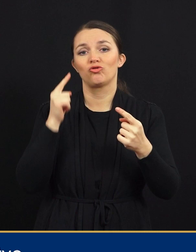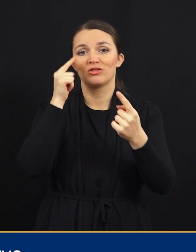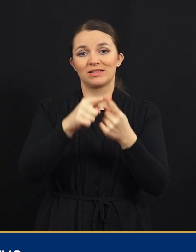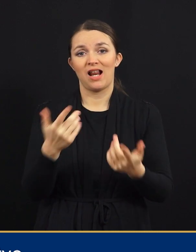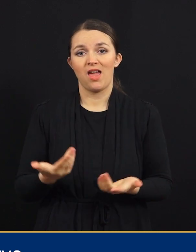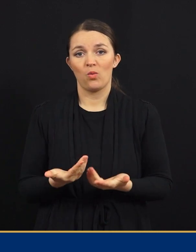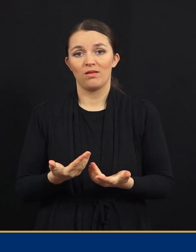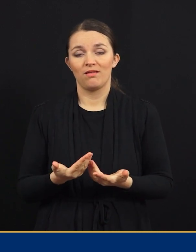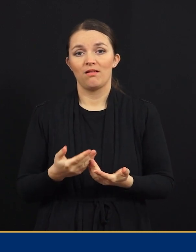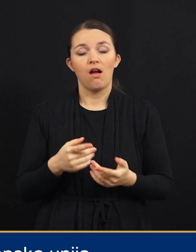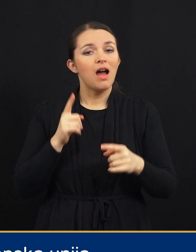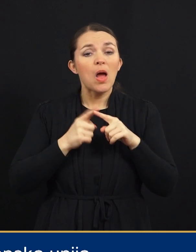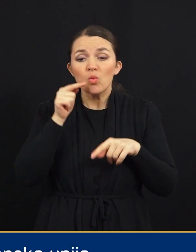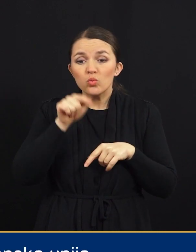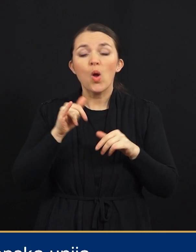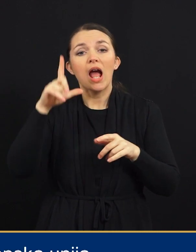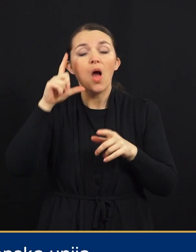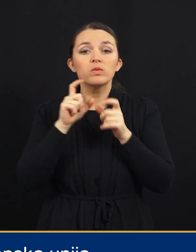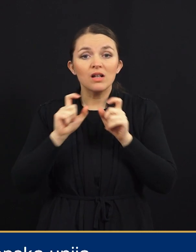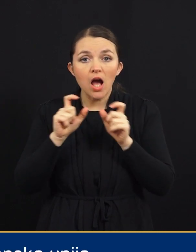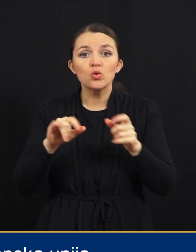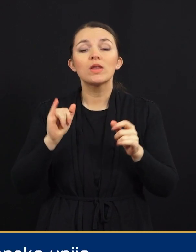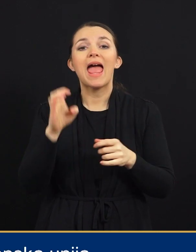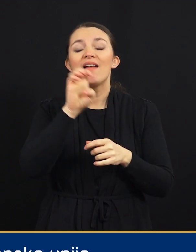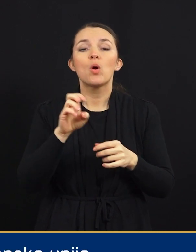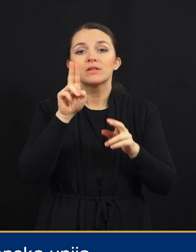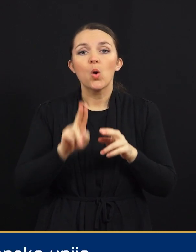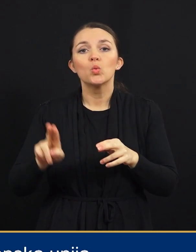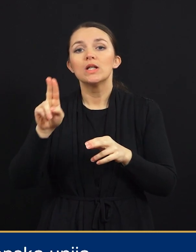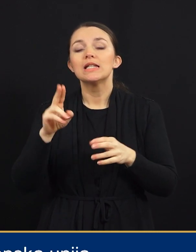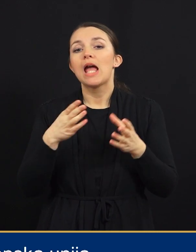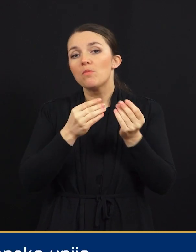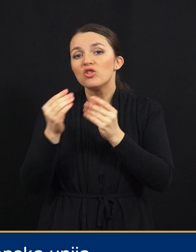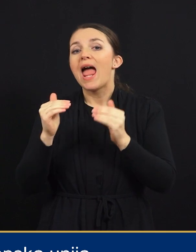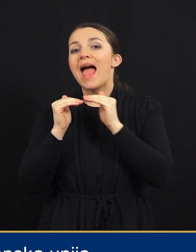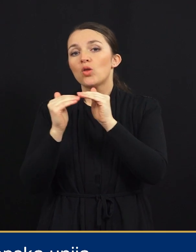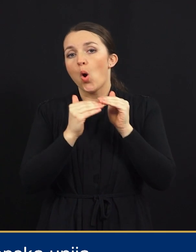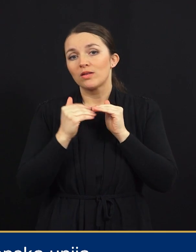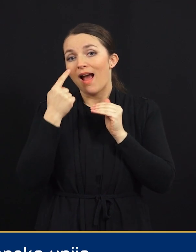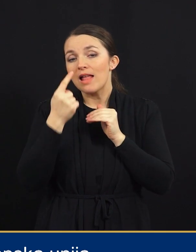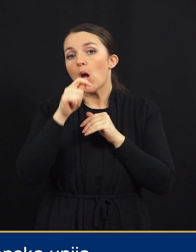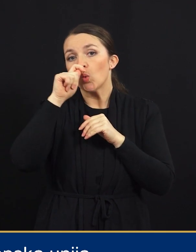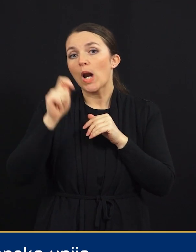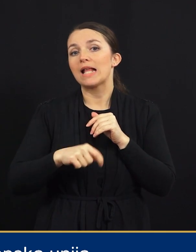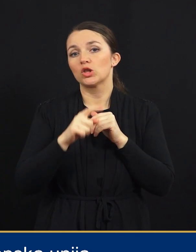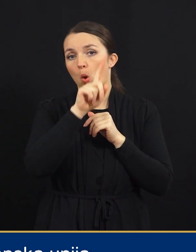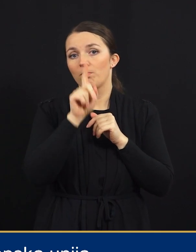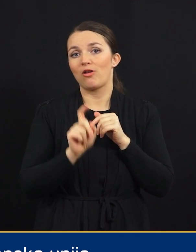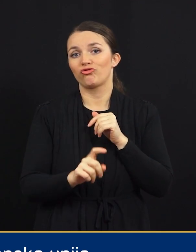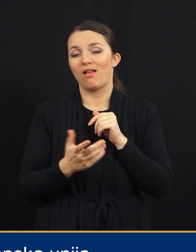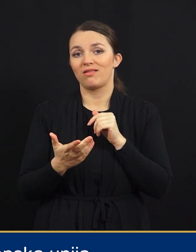ciljev. Ravno to je glavni razlog, da je Evropska unija pretežno enotna, ko gre za ukrajinsko